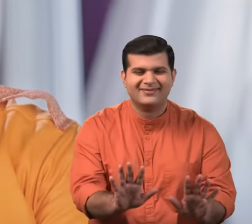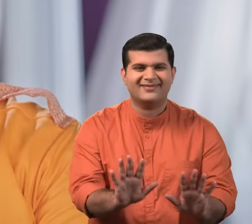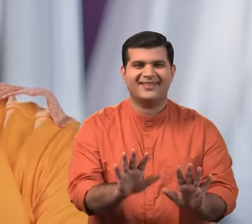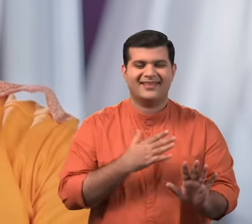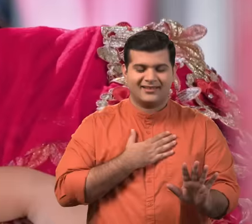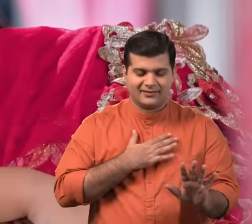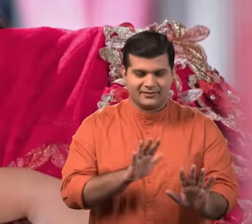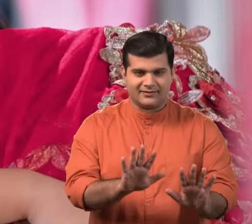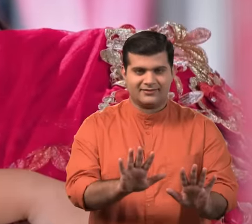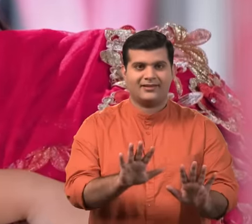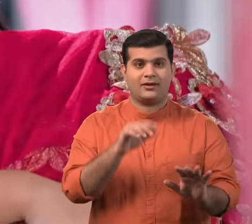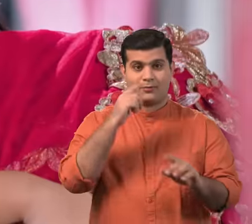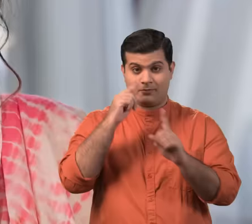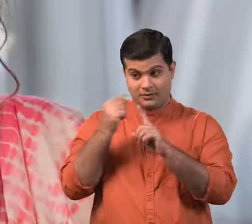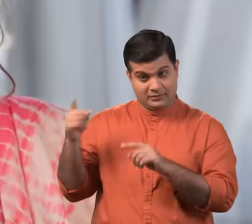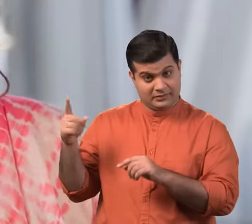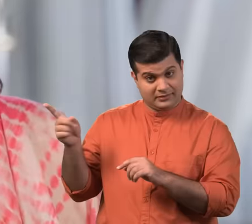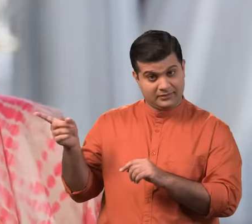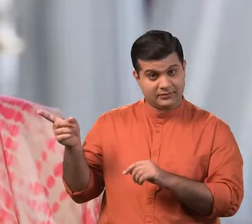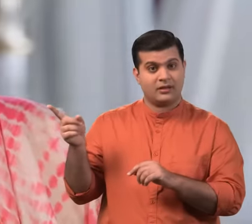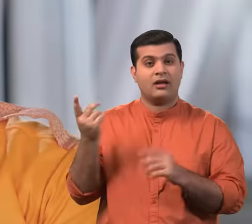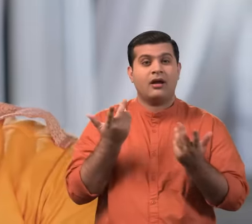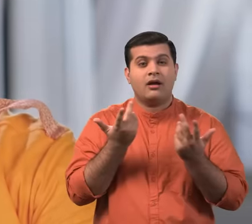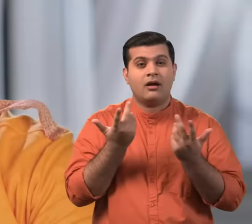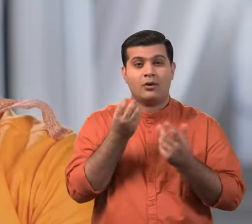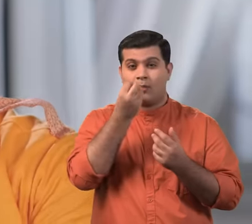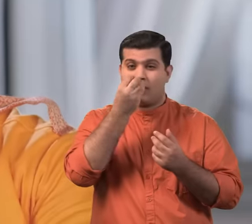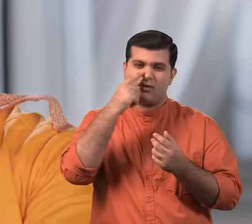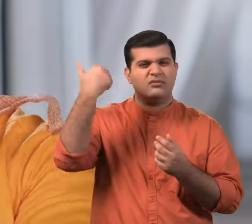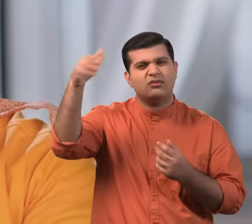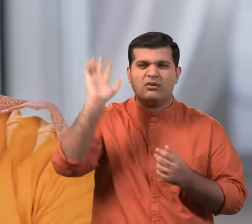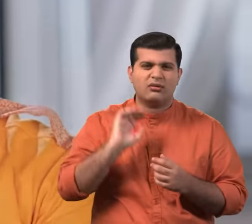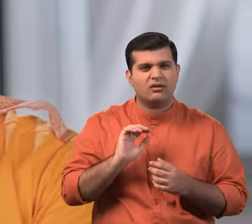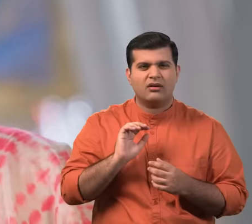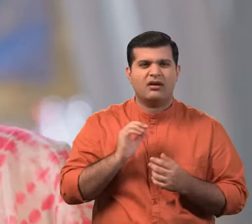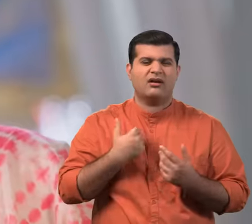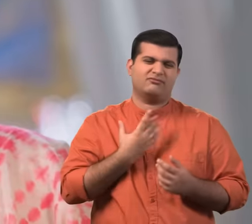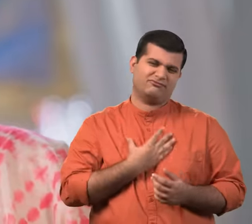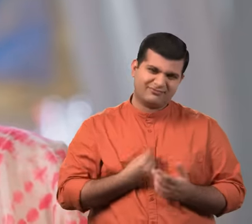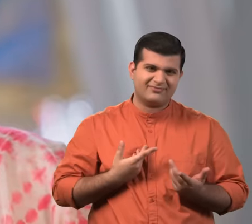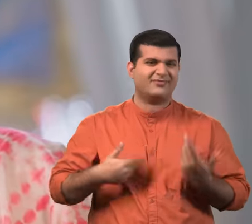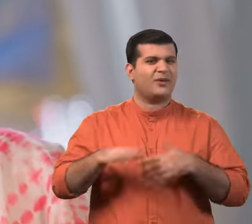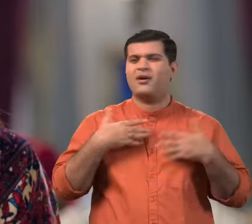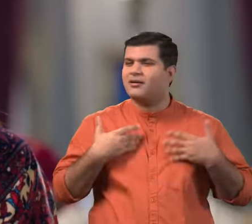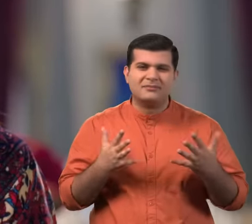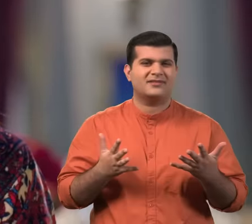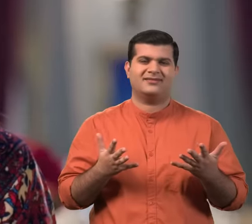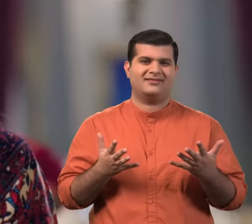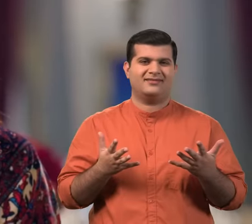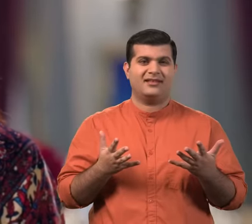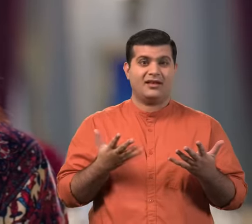नहीं नहीं मेरे बच्चे, बिल्कुल प्रीत बिल्कुल ठीक बोल रही है, वैसे भी गुलाबों गई है ना तो हम ज्यादा खुश नहीं